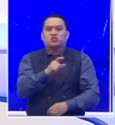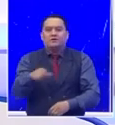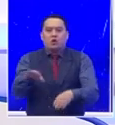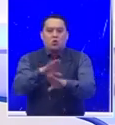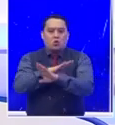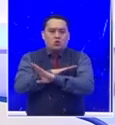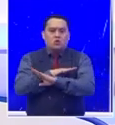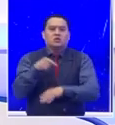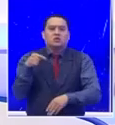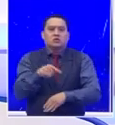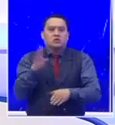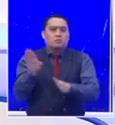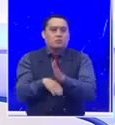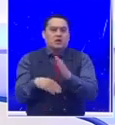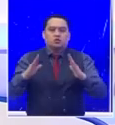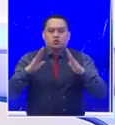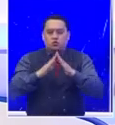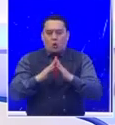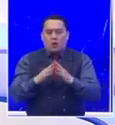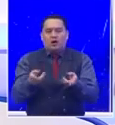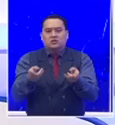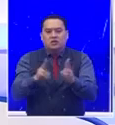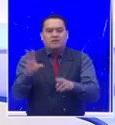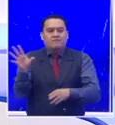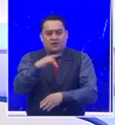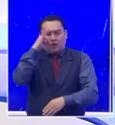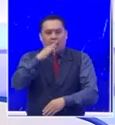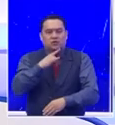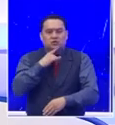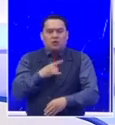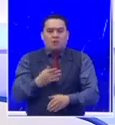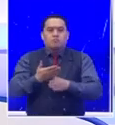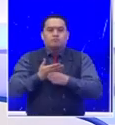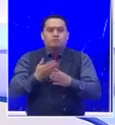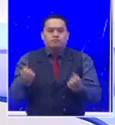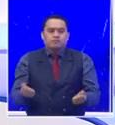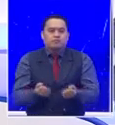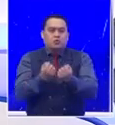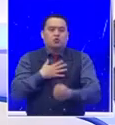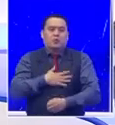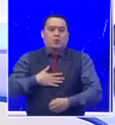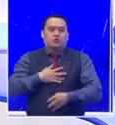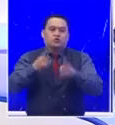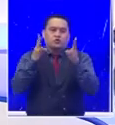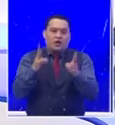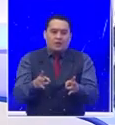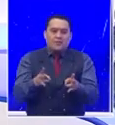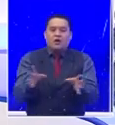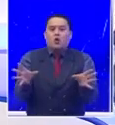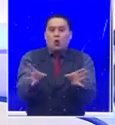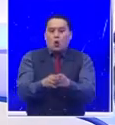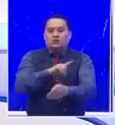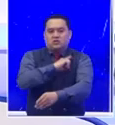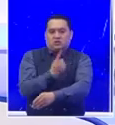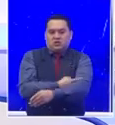тысячи остались без дома и крова. Тогда весь Казахстан откликнулся на помощь пострадавшим и сопереживал трагедии. Общими усилиями